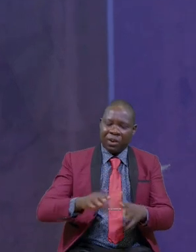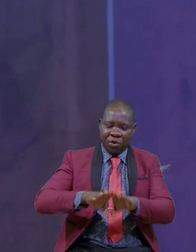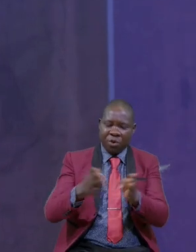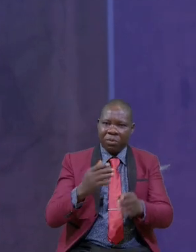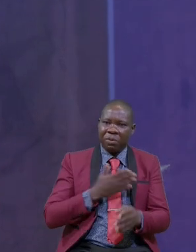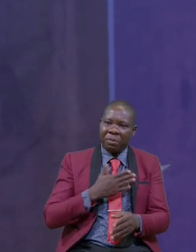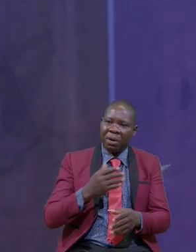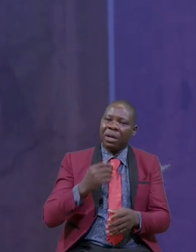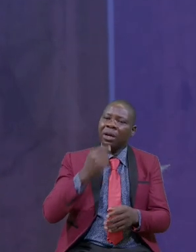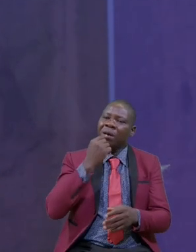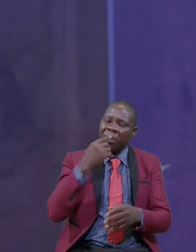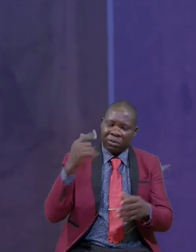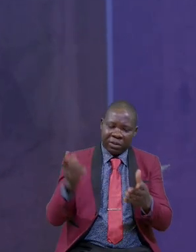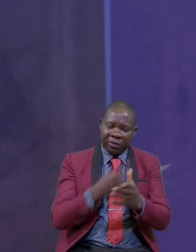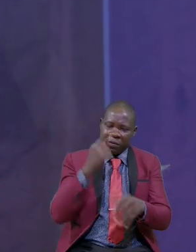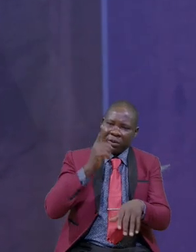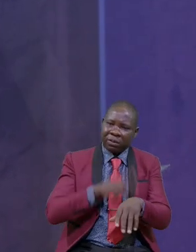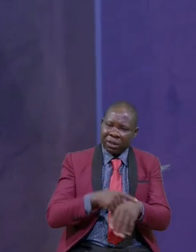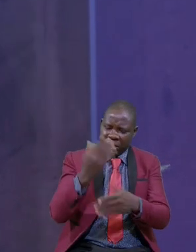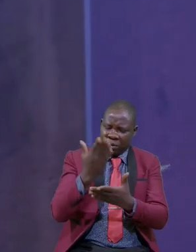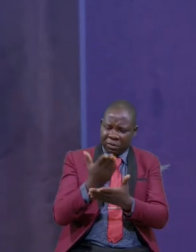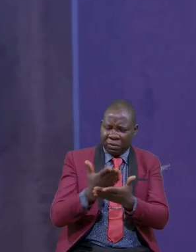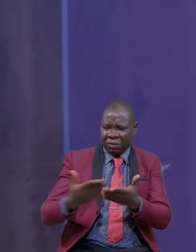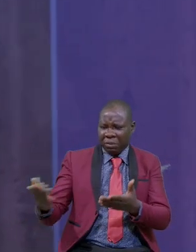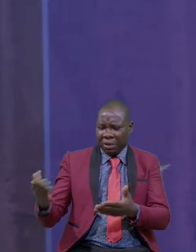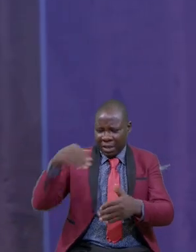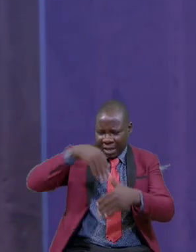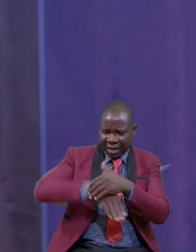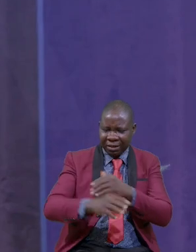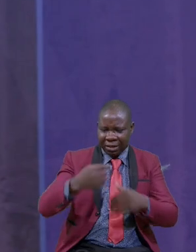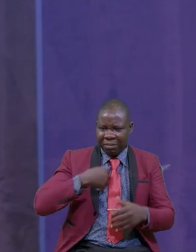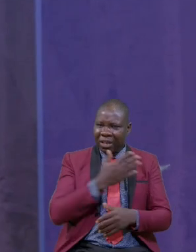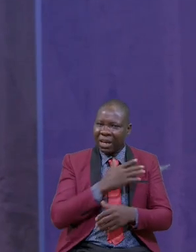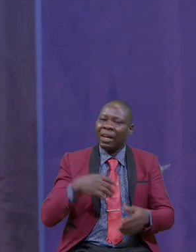quelque chose est sorti. Parle plus. Why